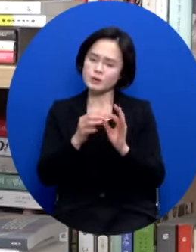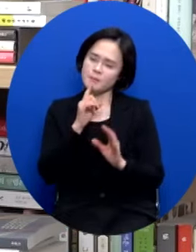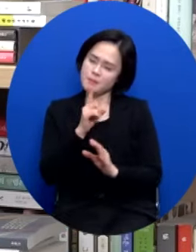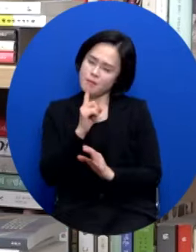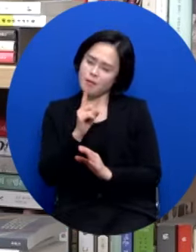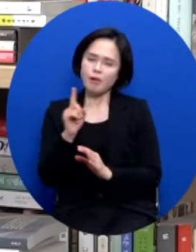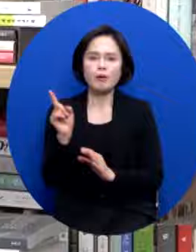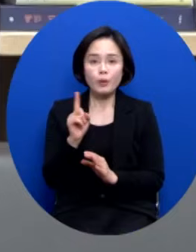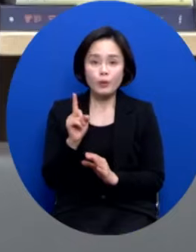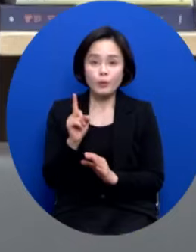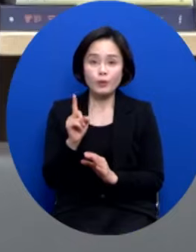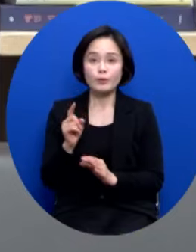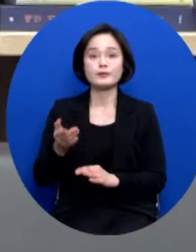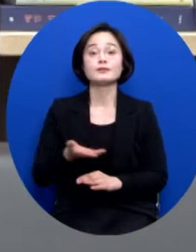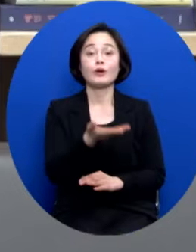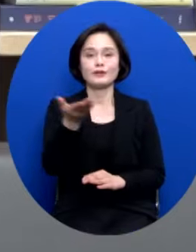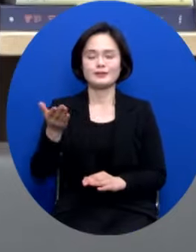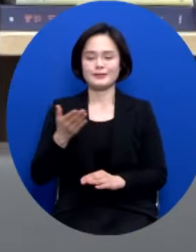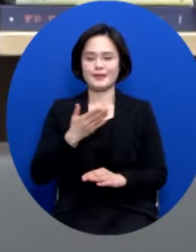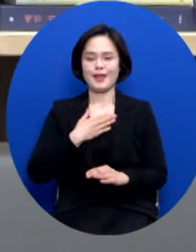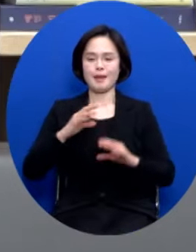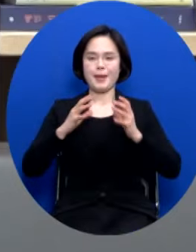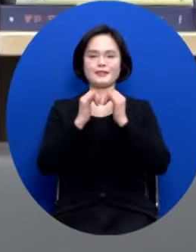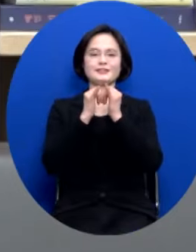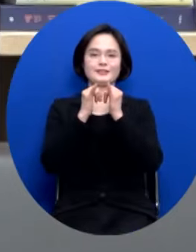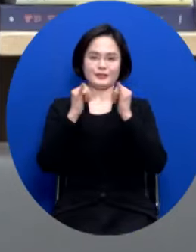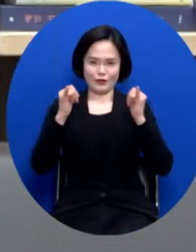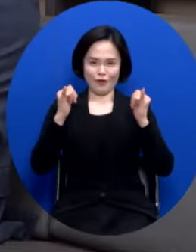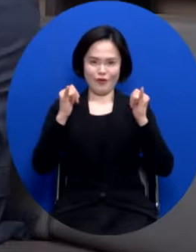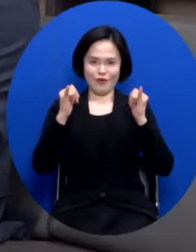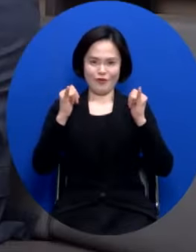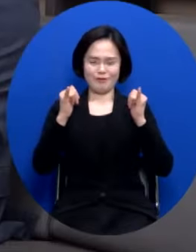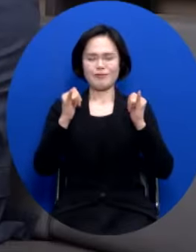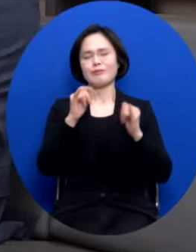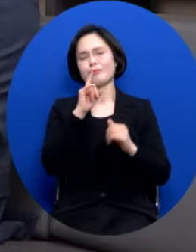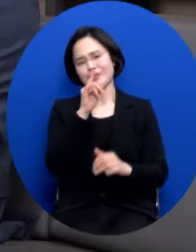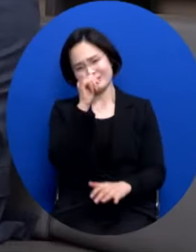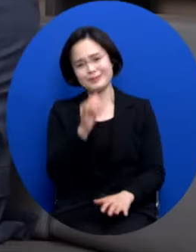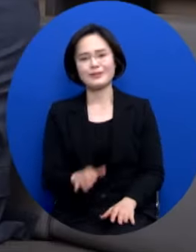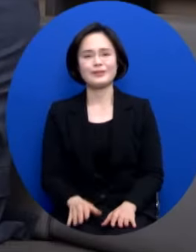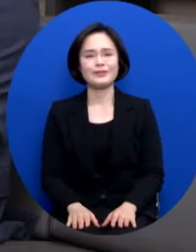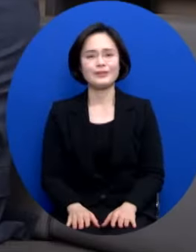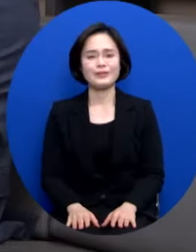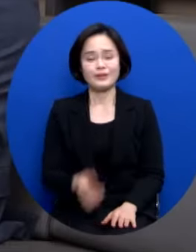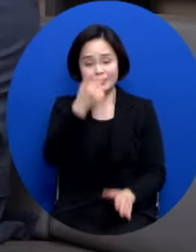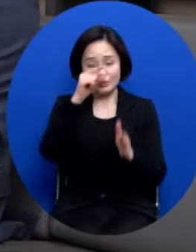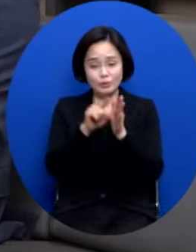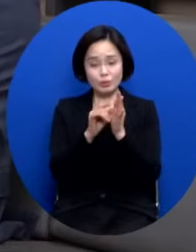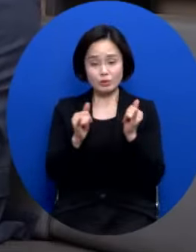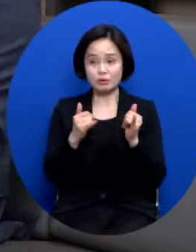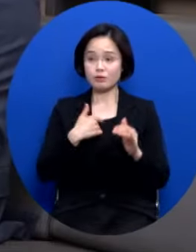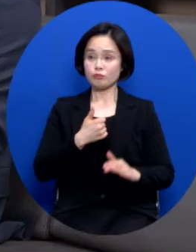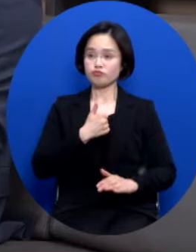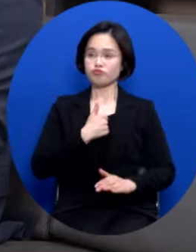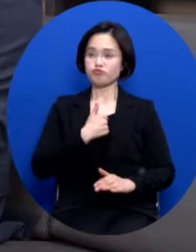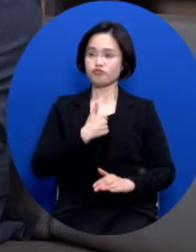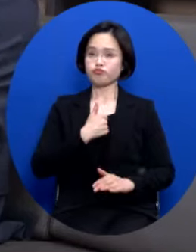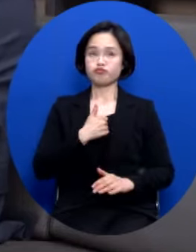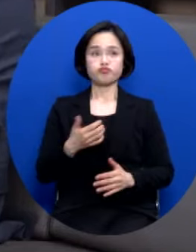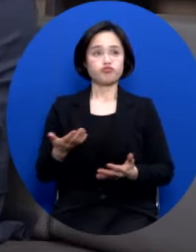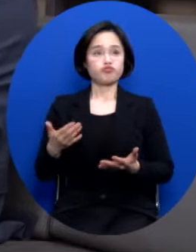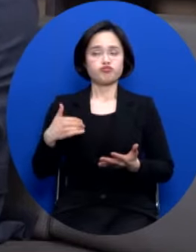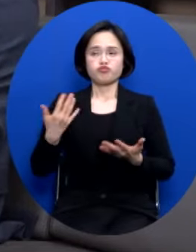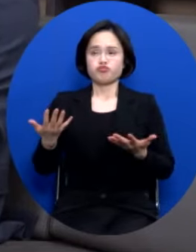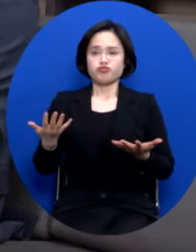백성이라는 말씀이거든요. 내 백성. 그리스도인들이 자신의 정체성을 잃어버렸을 때는 결국 인본주의에 빠지게 되고 또